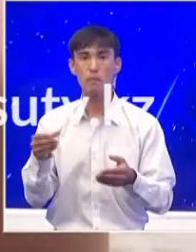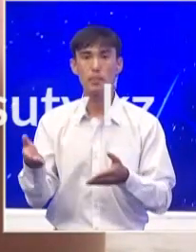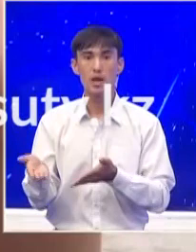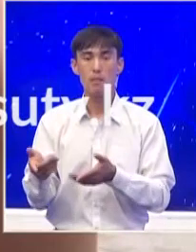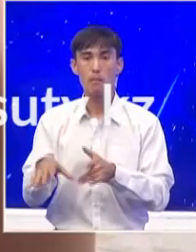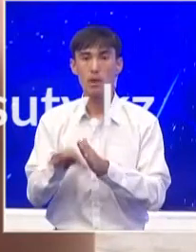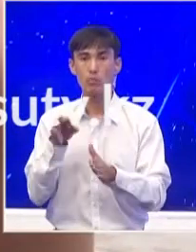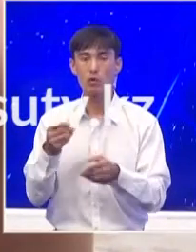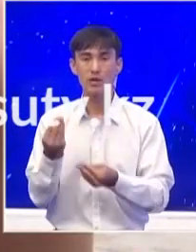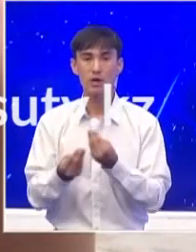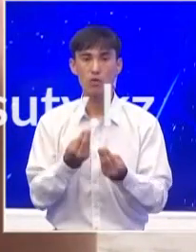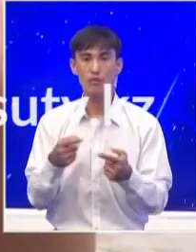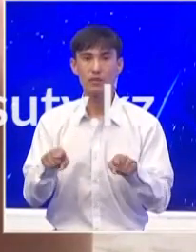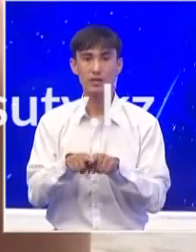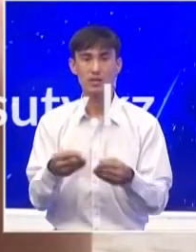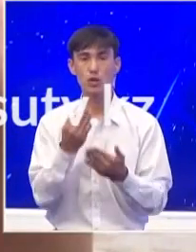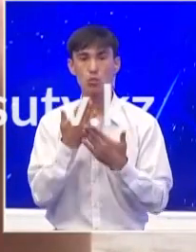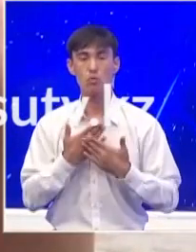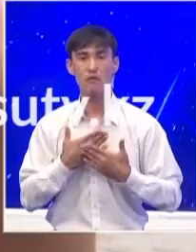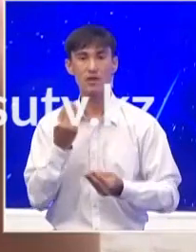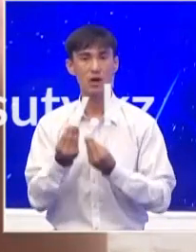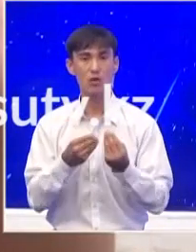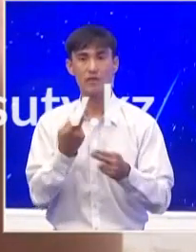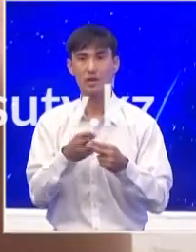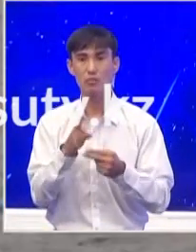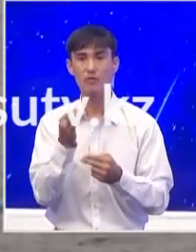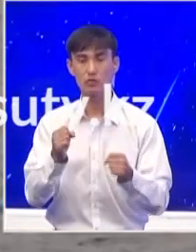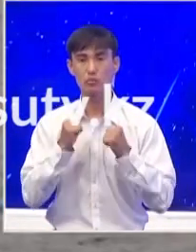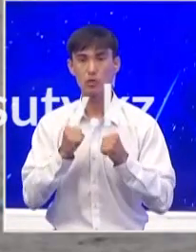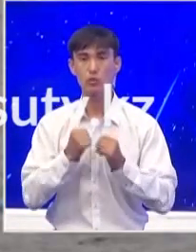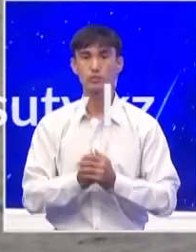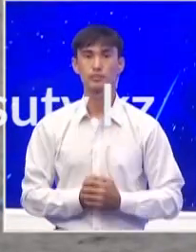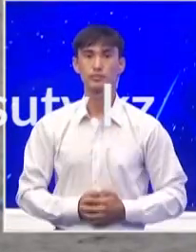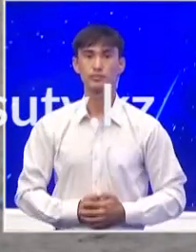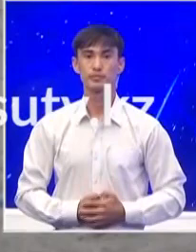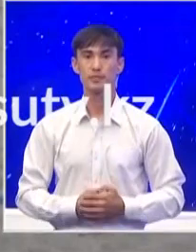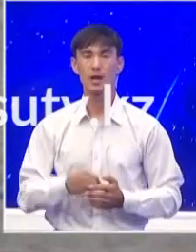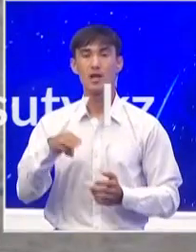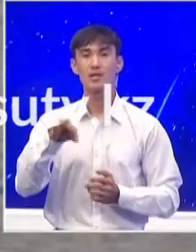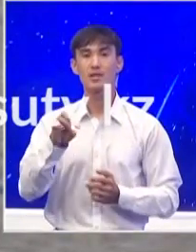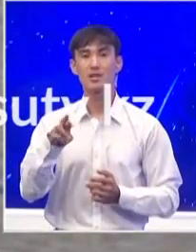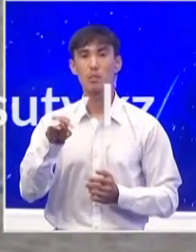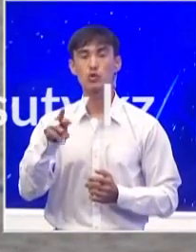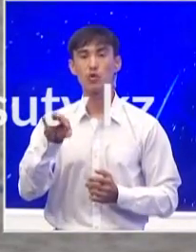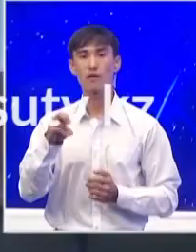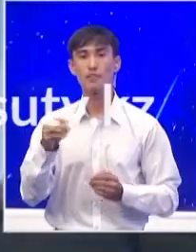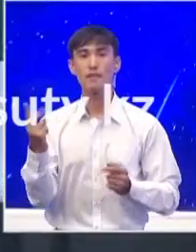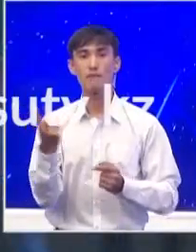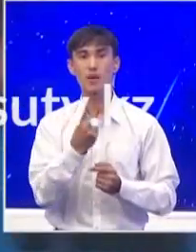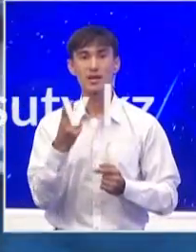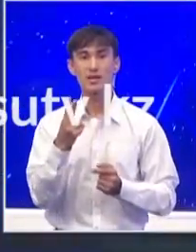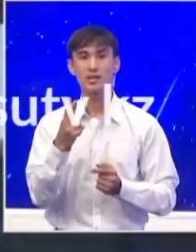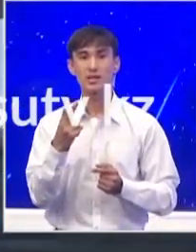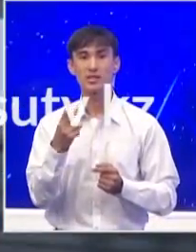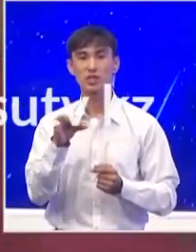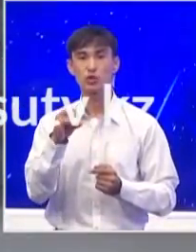ну и конечно же любовь игроков к этому виду спорта татьяна мошково в паре с ириной cymbal его и представляющий команду жетысу